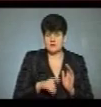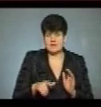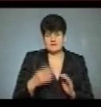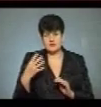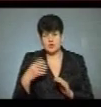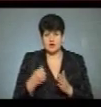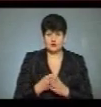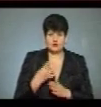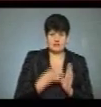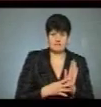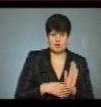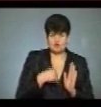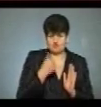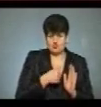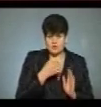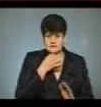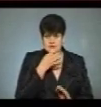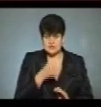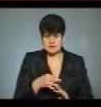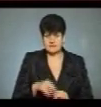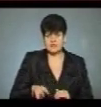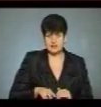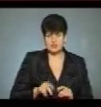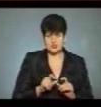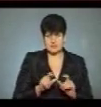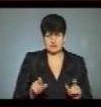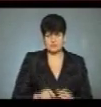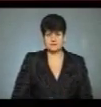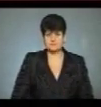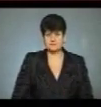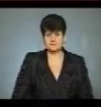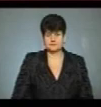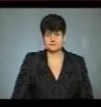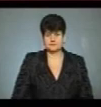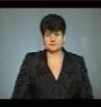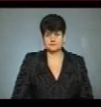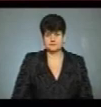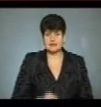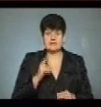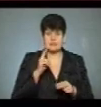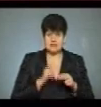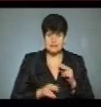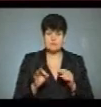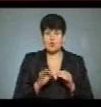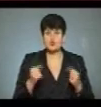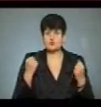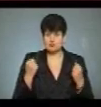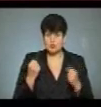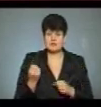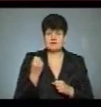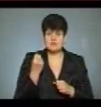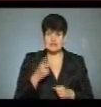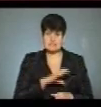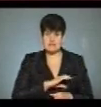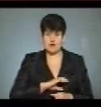до 90 років, повідомив директор цього закладу Степан Глушук. І на завершення про спорт. 12